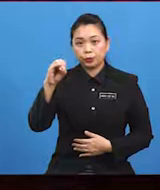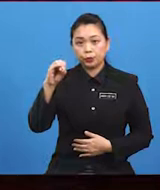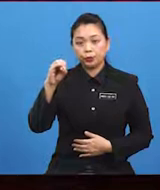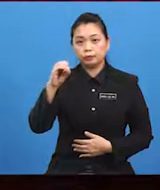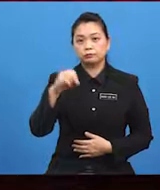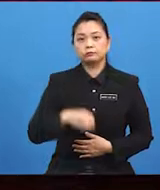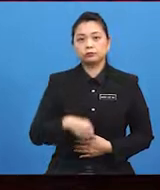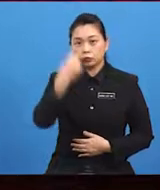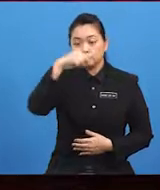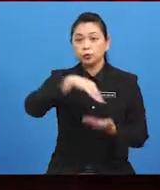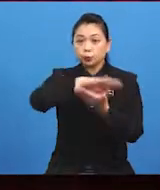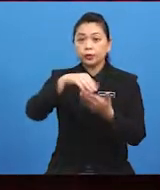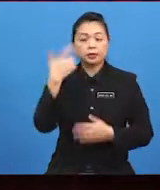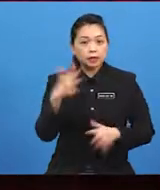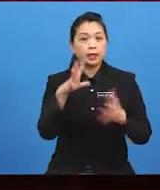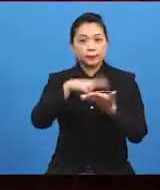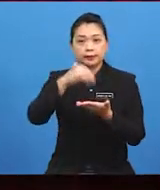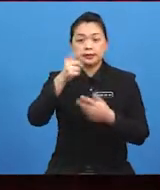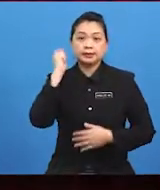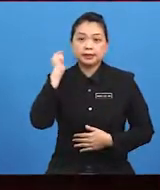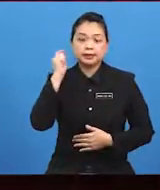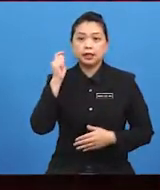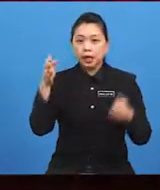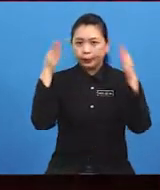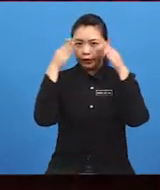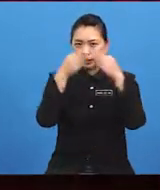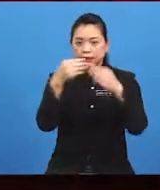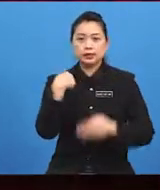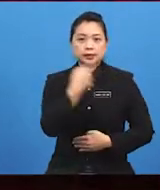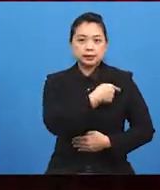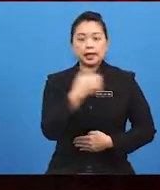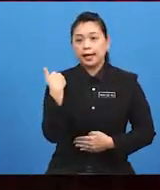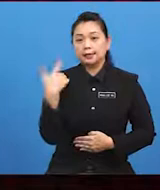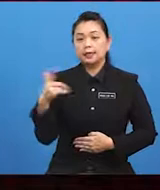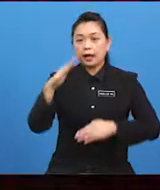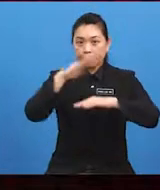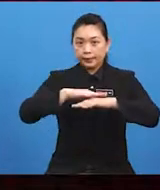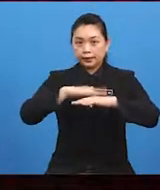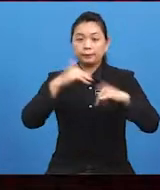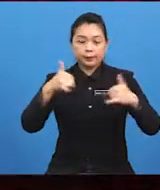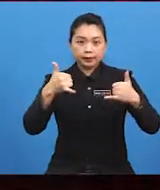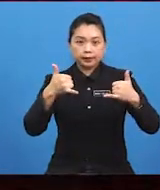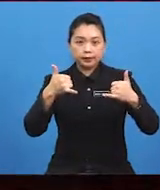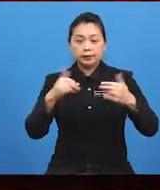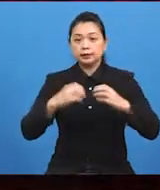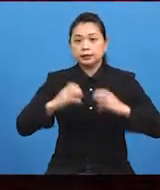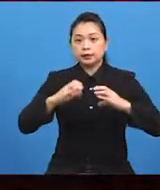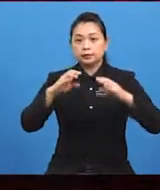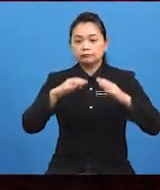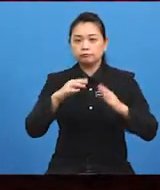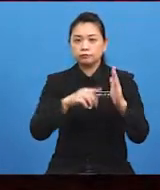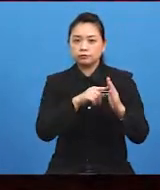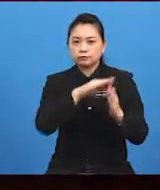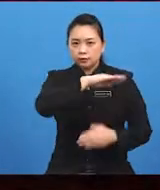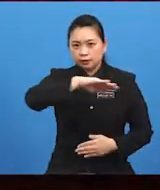telah dipelajari tadi. Tumpuan pembelajaran kita adalah pada permainan arpeggio secara menaik dan menurun